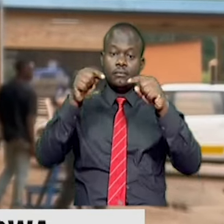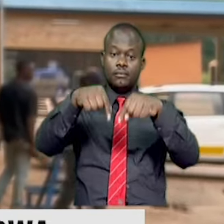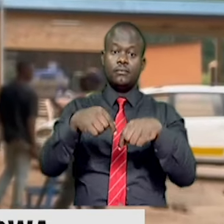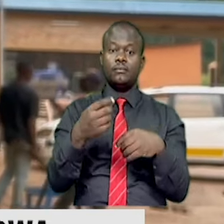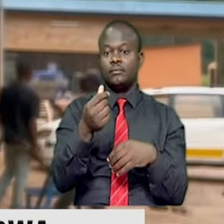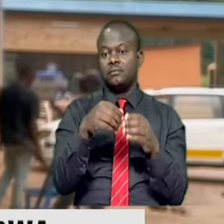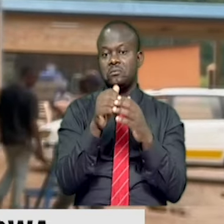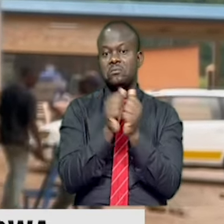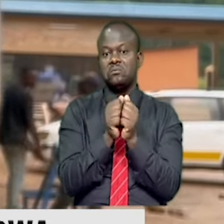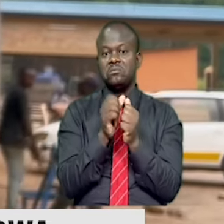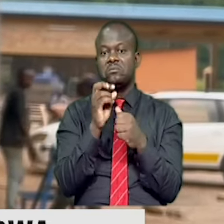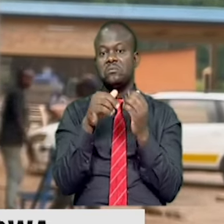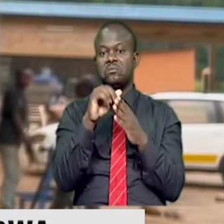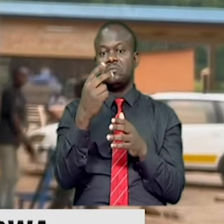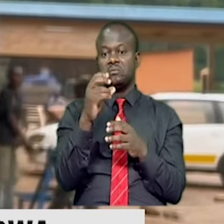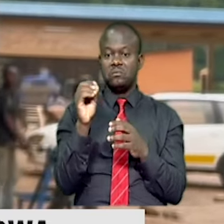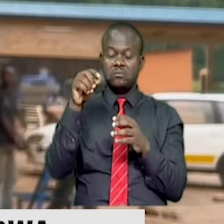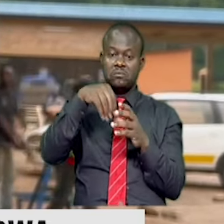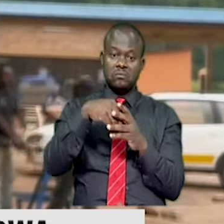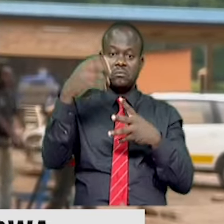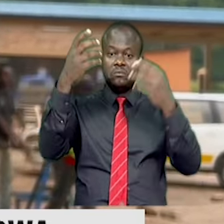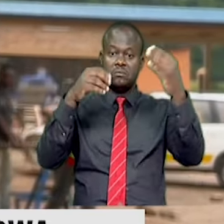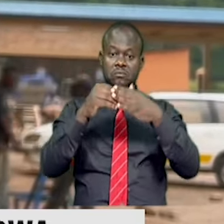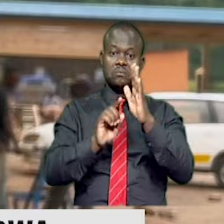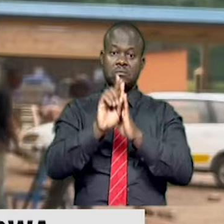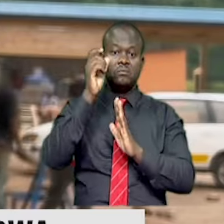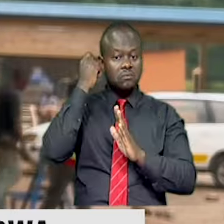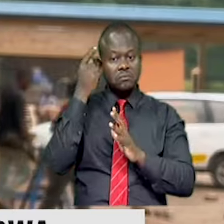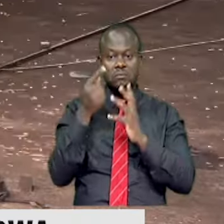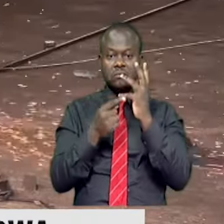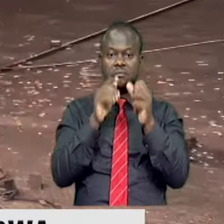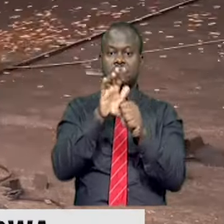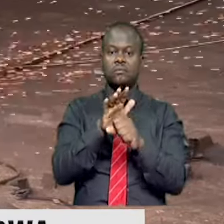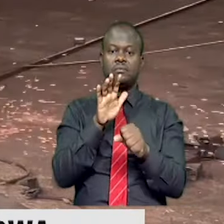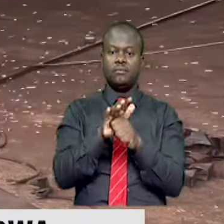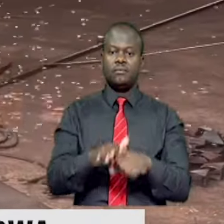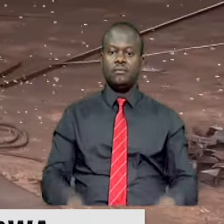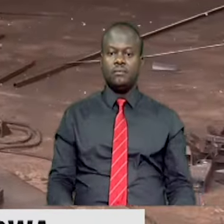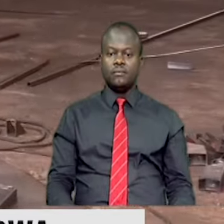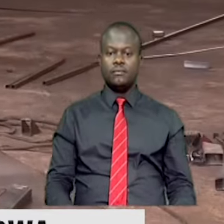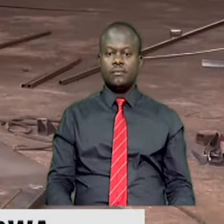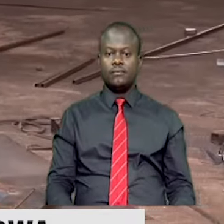nk'amafaranga nk'10,000 cyangwa 20,000 akaza agataha akiteza imbere, urumva kandi ibintu byinshi cyane.